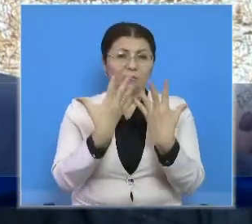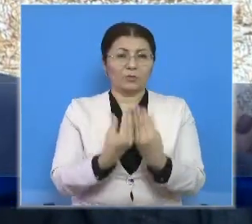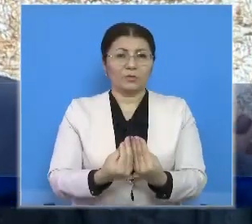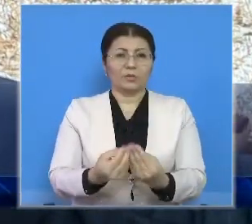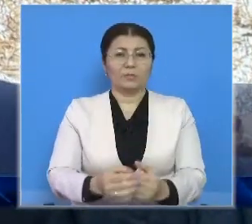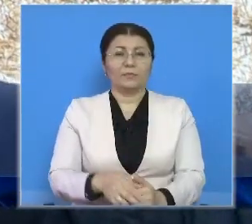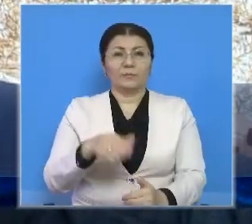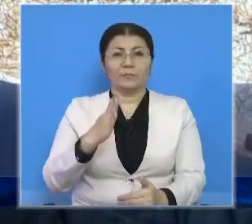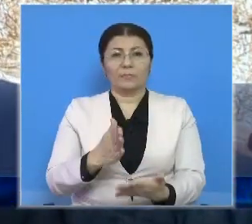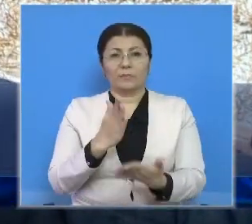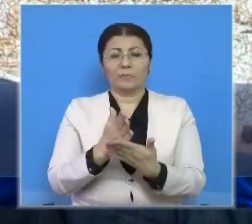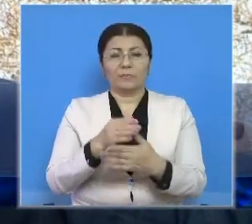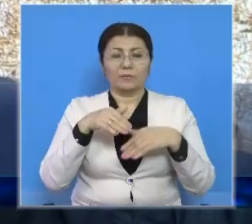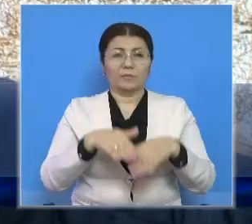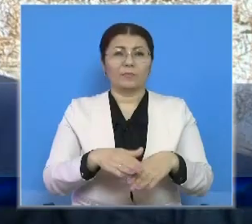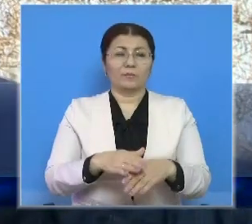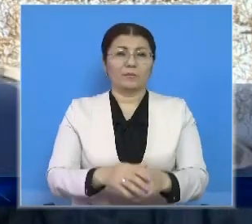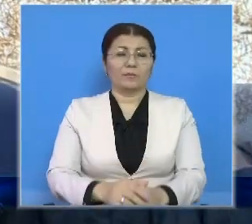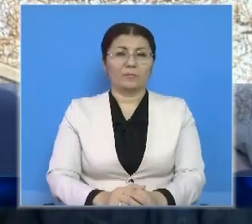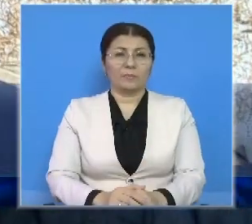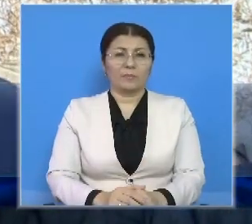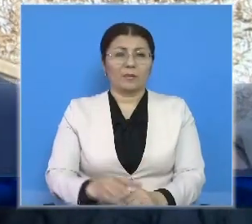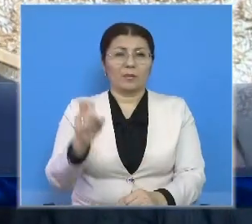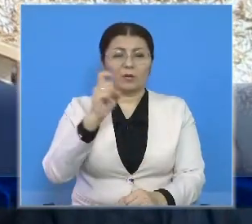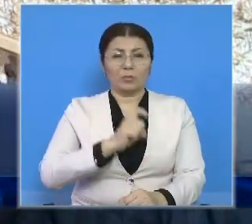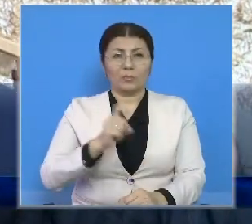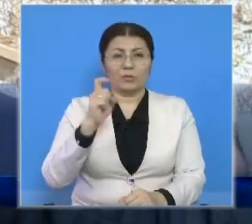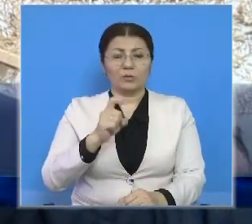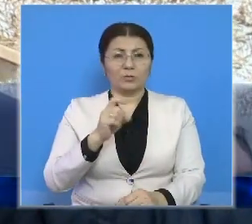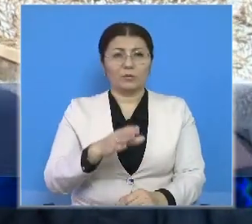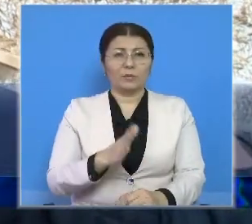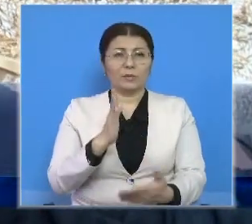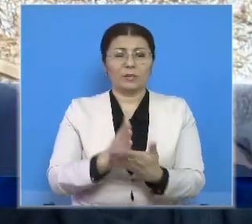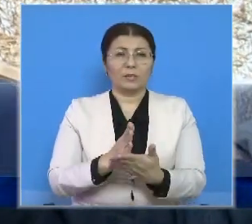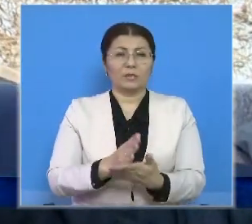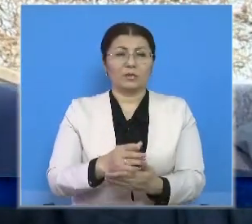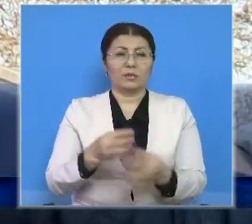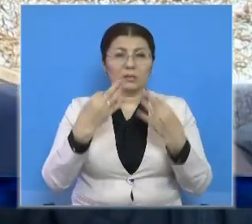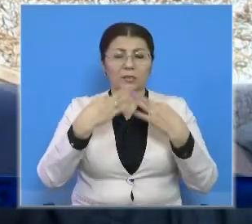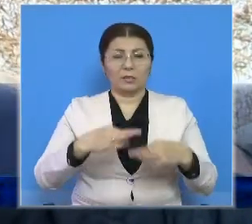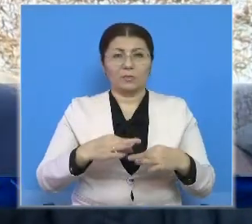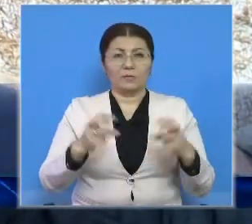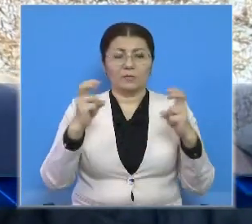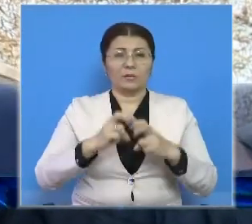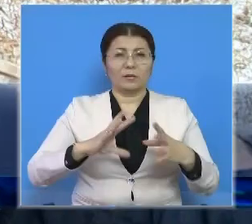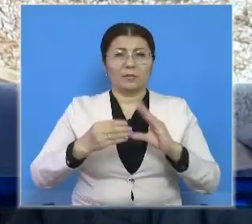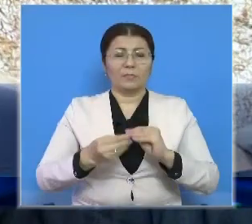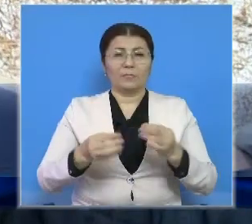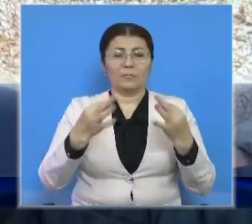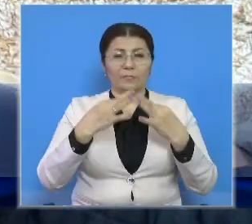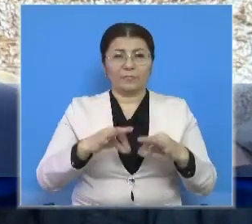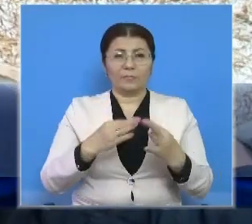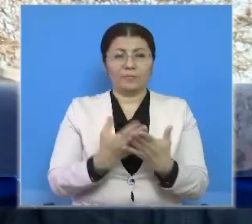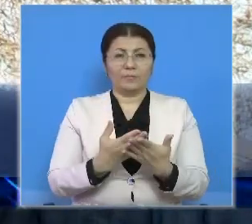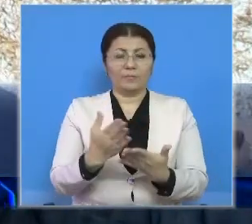день здесь производится корректировка проекта. По храмтаускому объекту идет прокурорская проверка. По результатам проверки уже будут